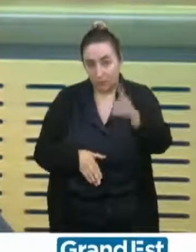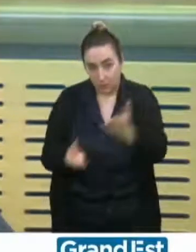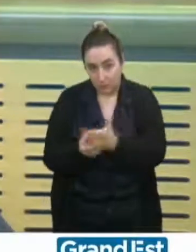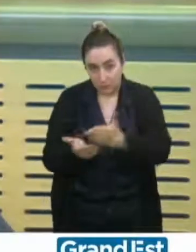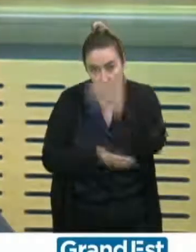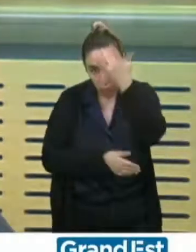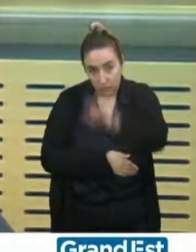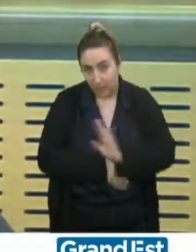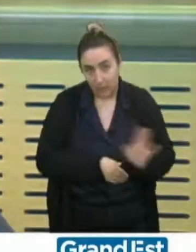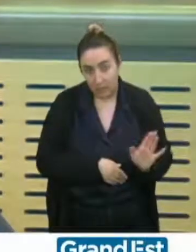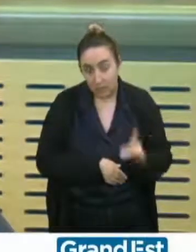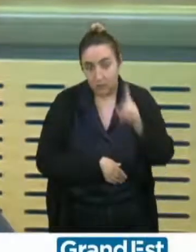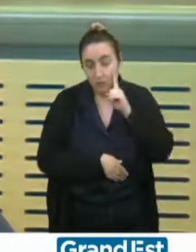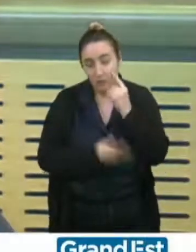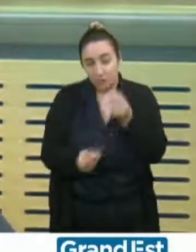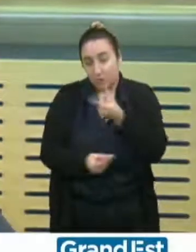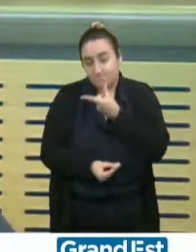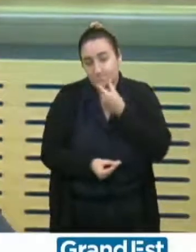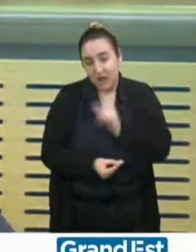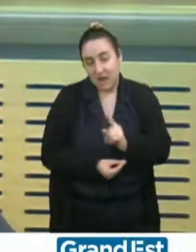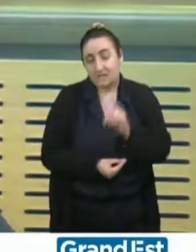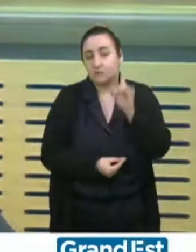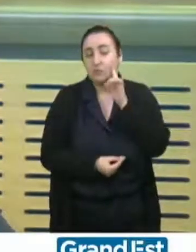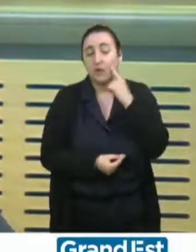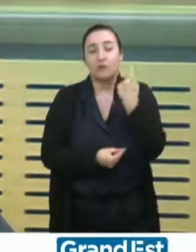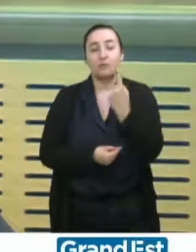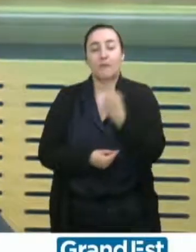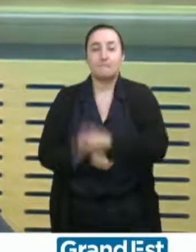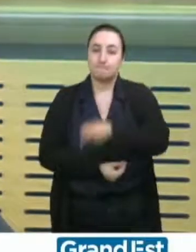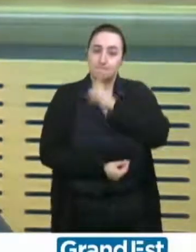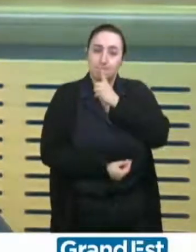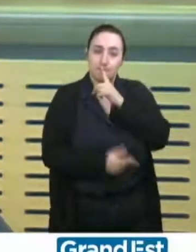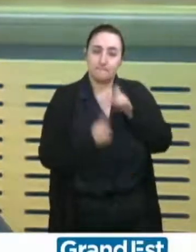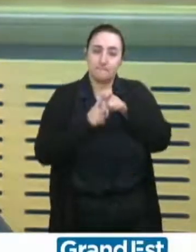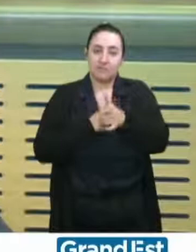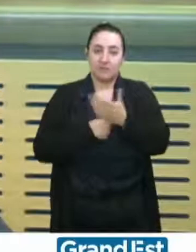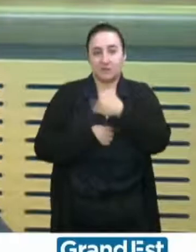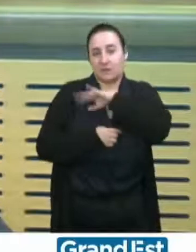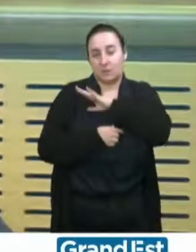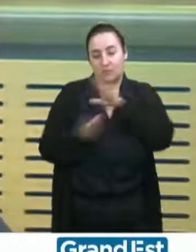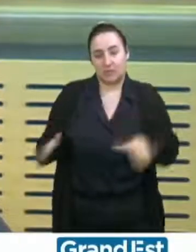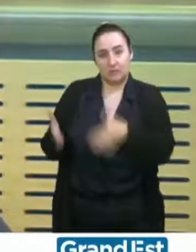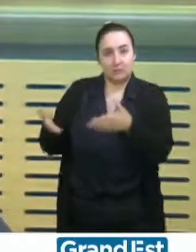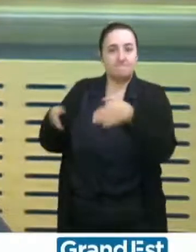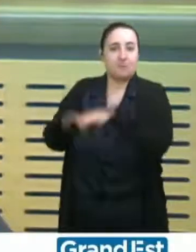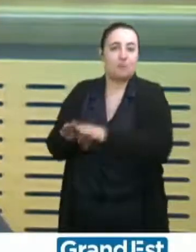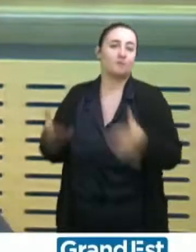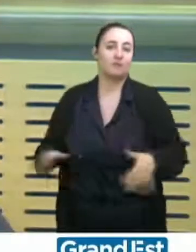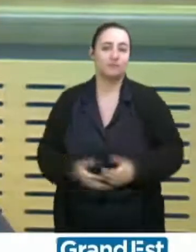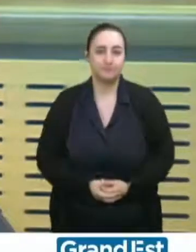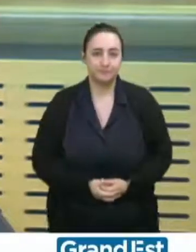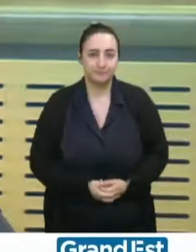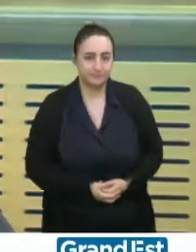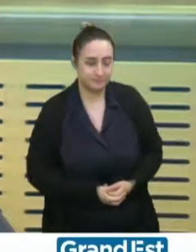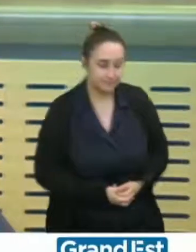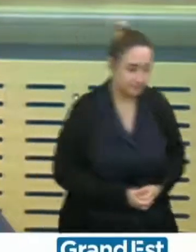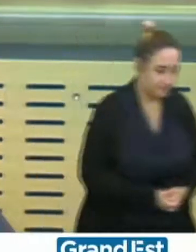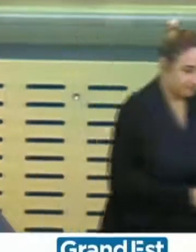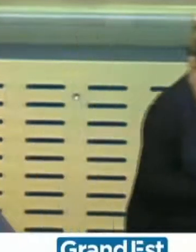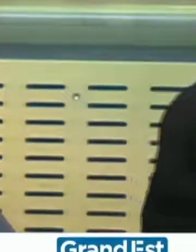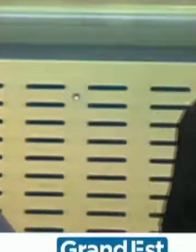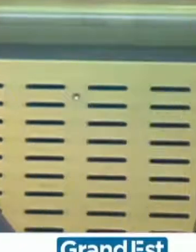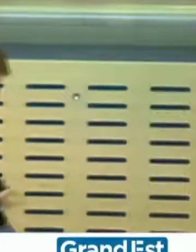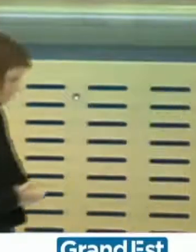finalement vous mal à l'aise parce que par votre immobilisme vous portez une partie de la responsabilité de cette fermeture non monsieur le président